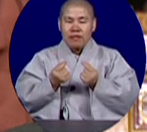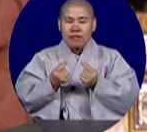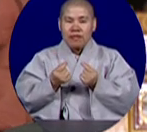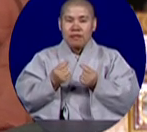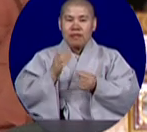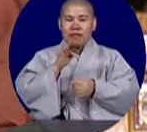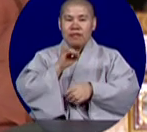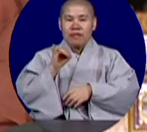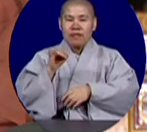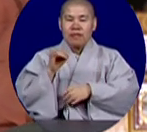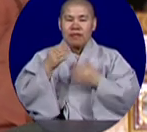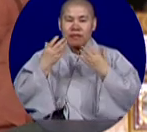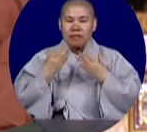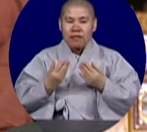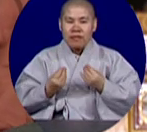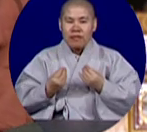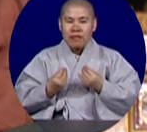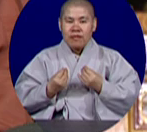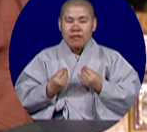비유인데